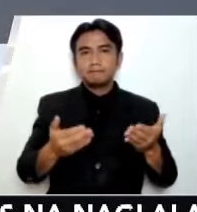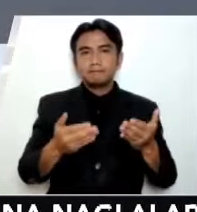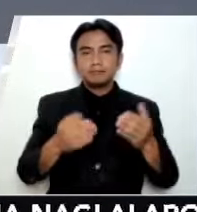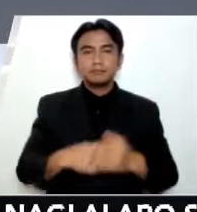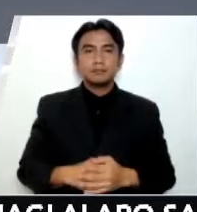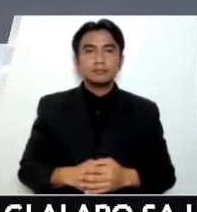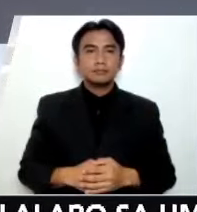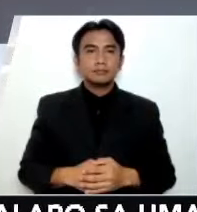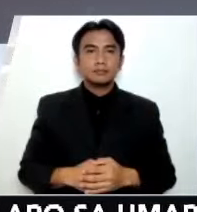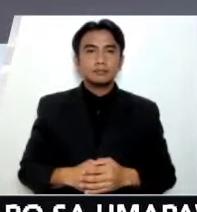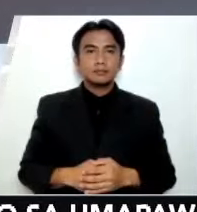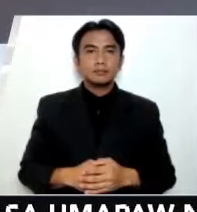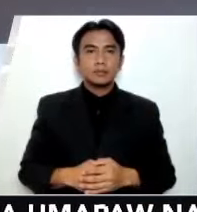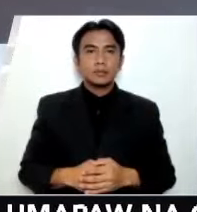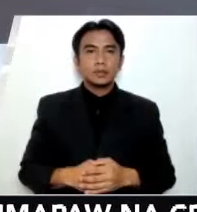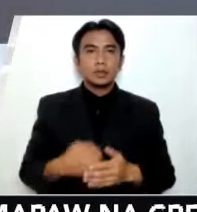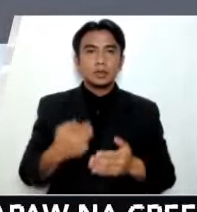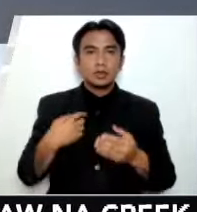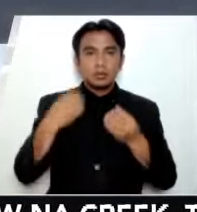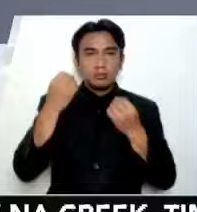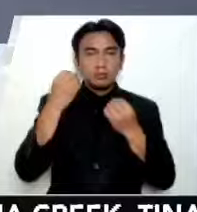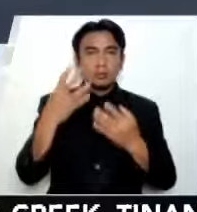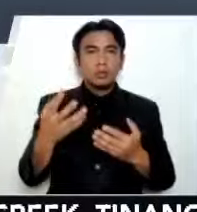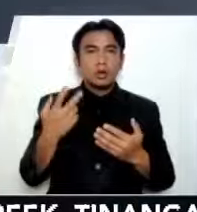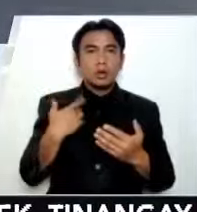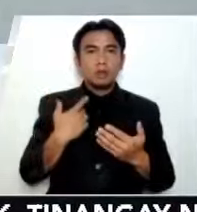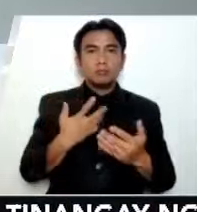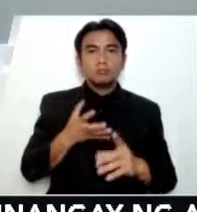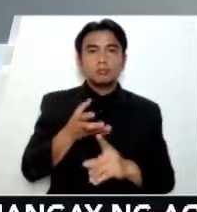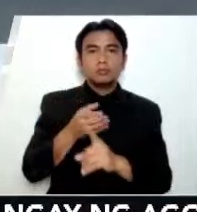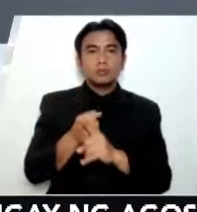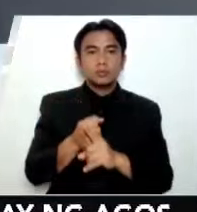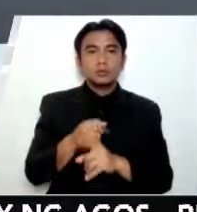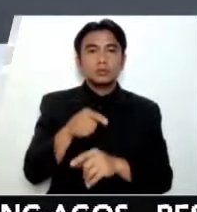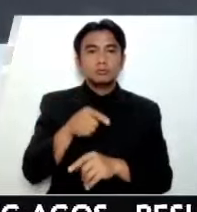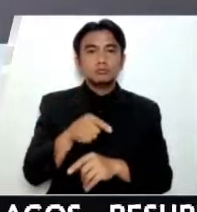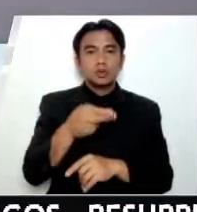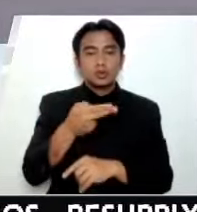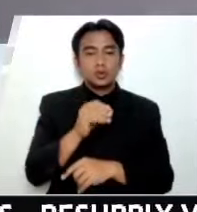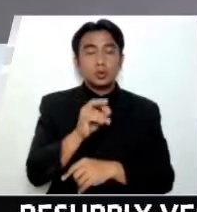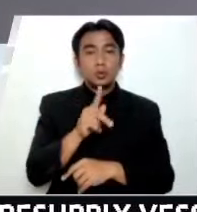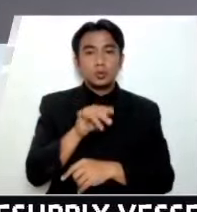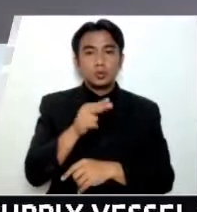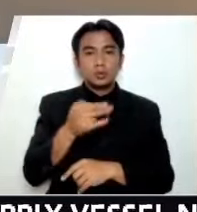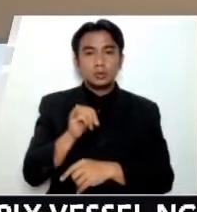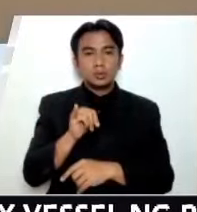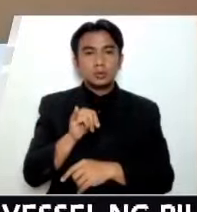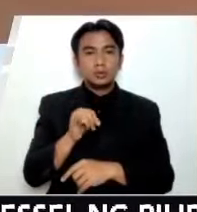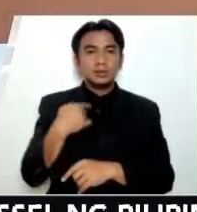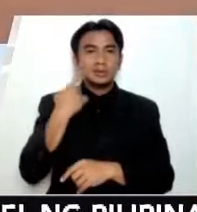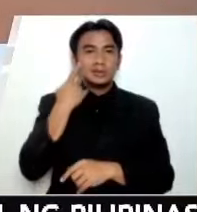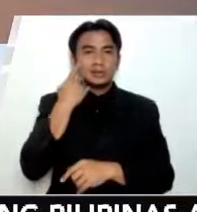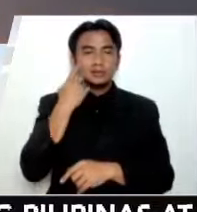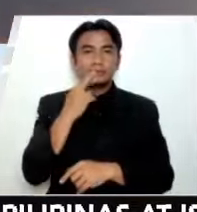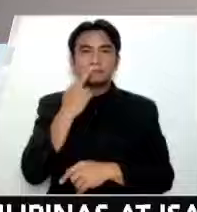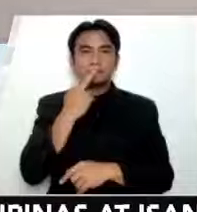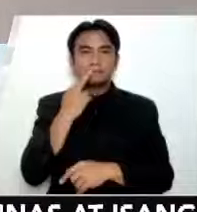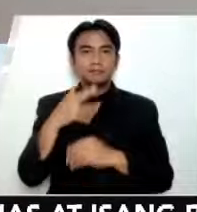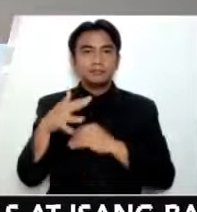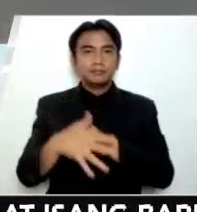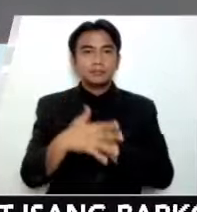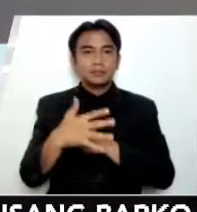Sa ulat ng Reuters, pag-atake yan ng grupong Houthi sa MV Tutor sa Red Sea noong June 12. 22